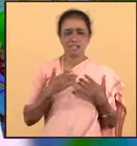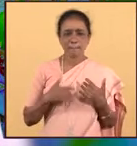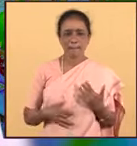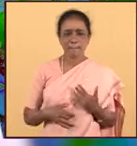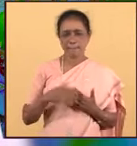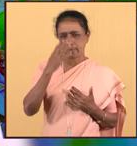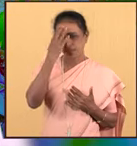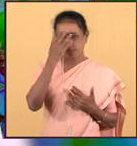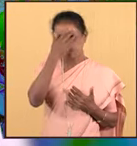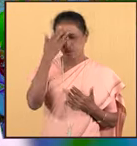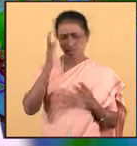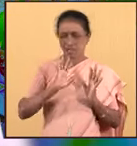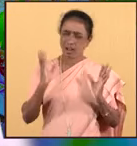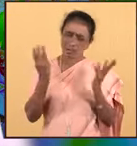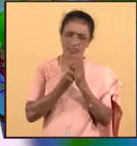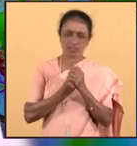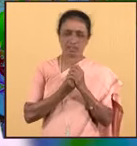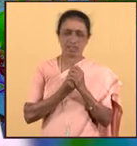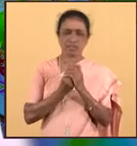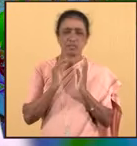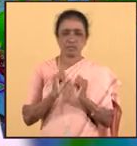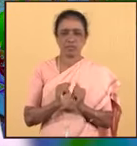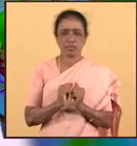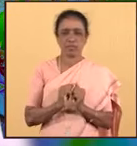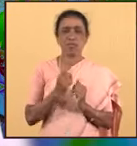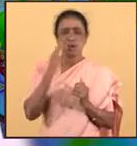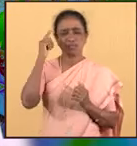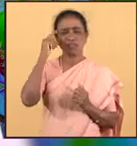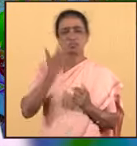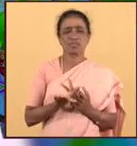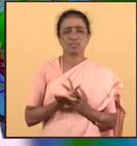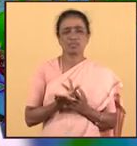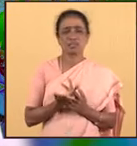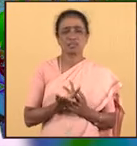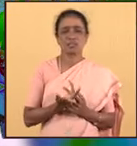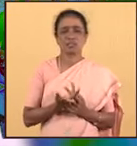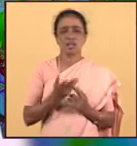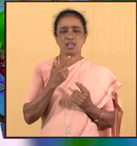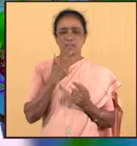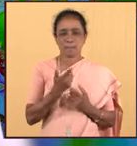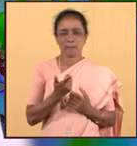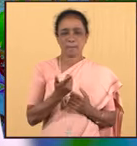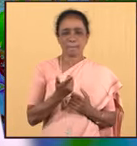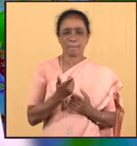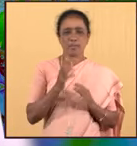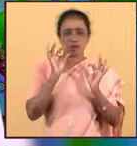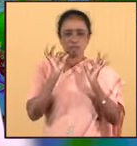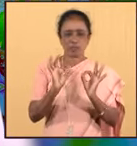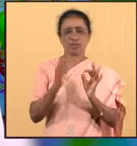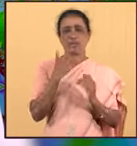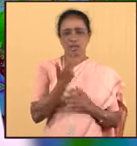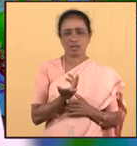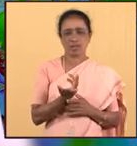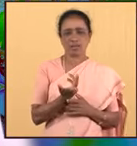சார்பின் நோக்கம் என்ன? சமய சார்பின்மையை எவ்வாறு புரிந்து கொள்ளுதல்? சமய சார்பின்மையின்